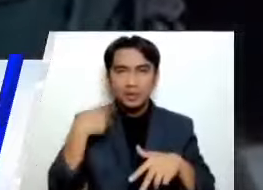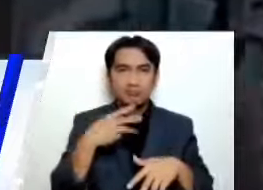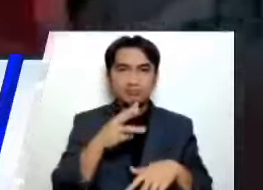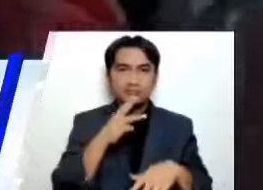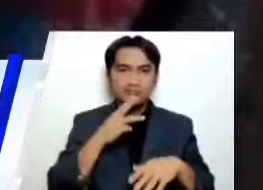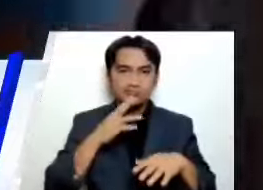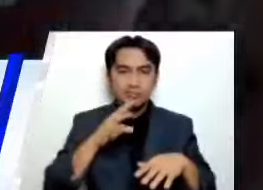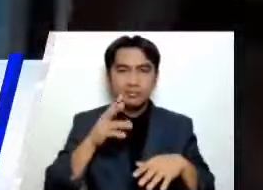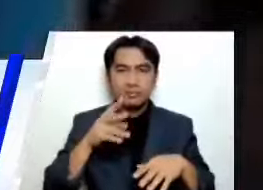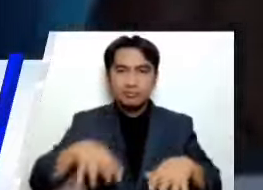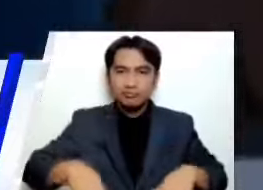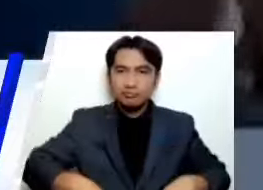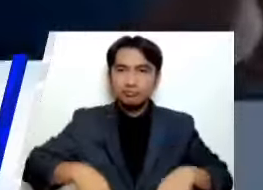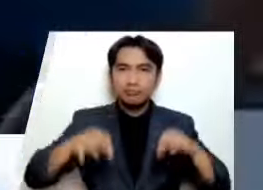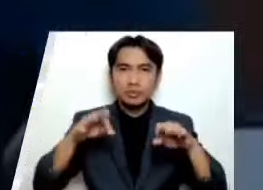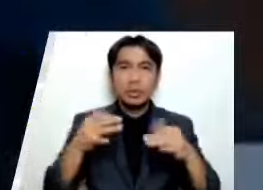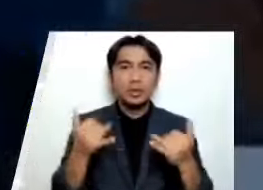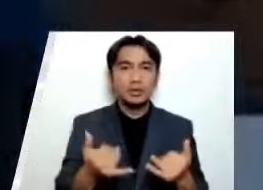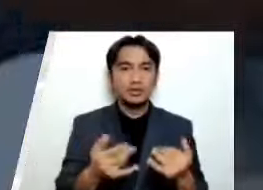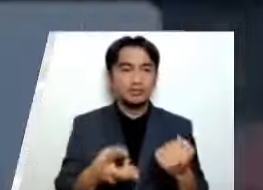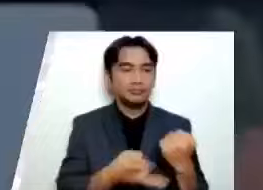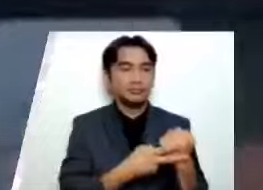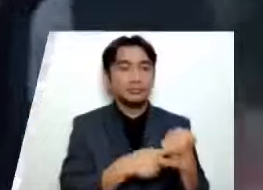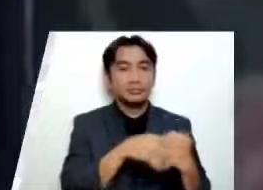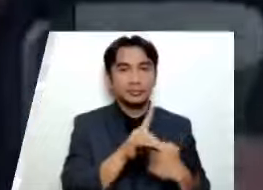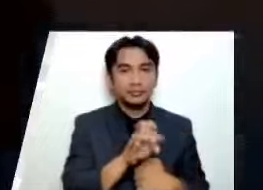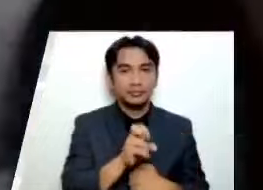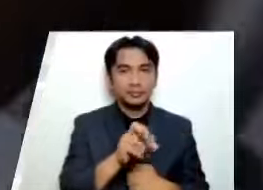ng DENR Wildlife Rescue Center.